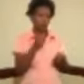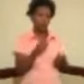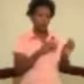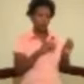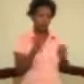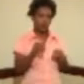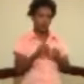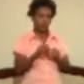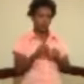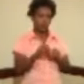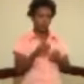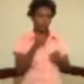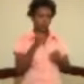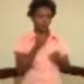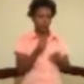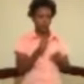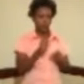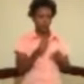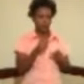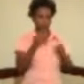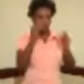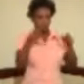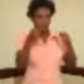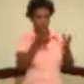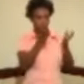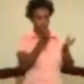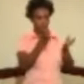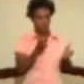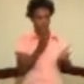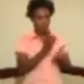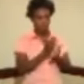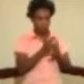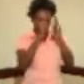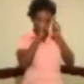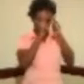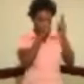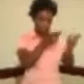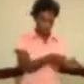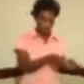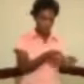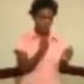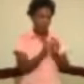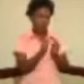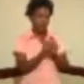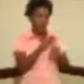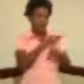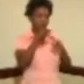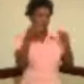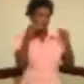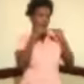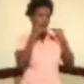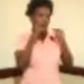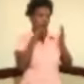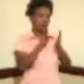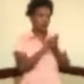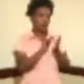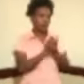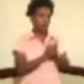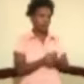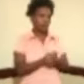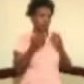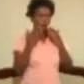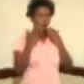rival moins dehors. Et c'est pas intention pour me faire non plus. Moi, je voulais être respectueux à ce niveau-là. Et m'a dit, merci quand même que lui fait une campagne